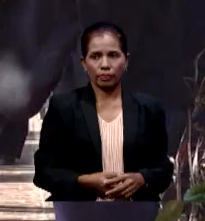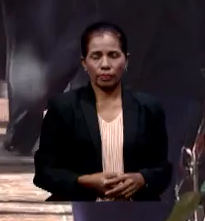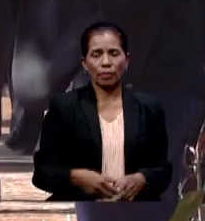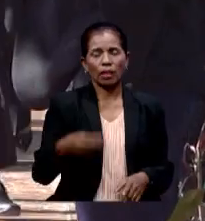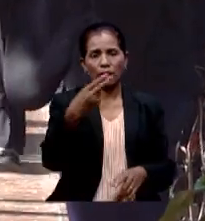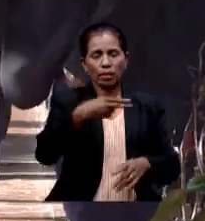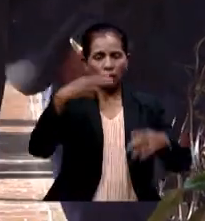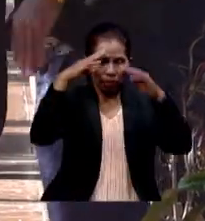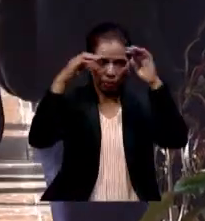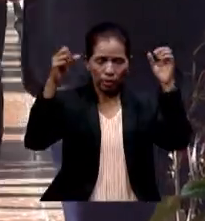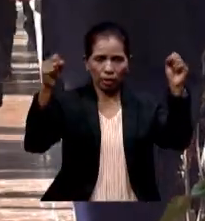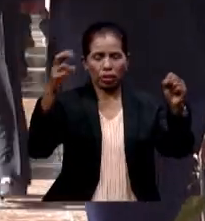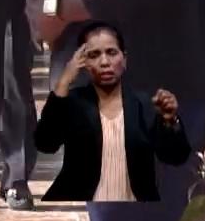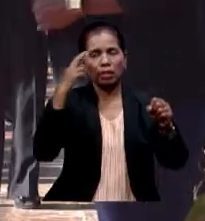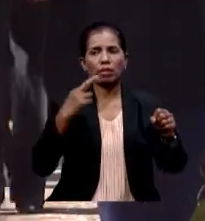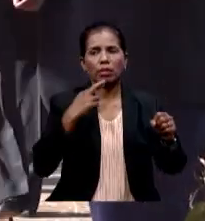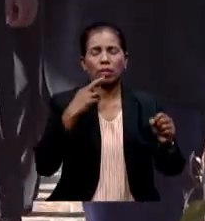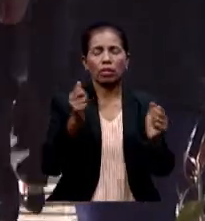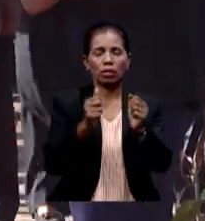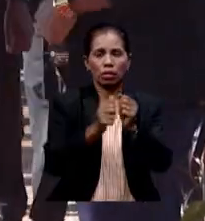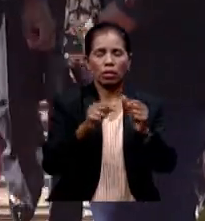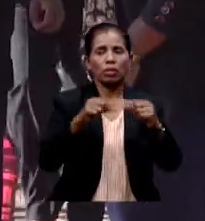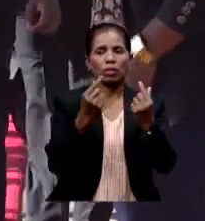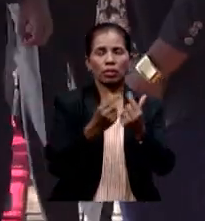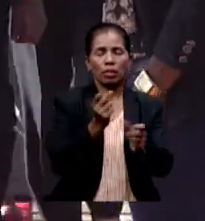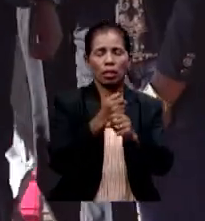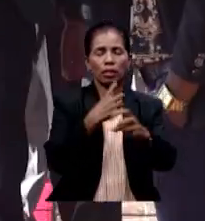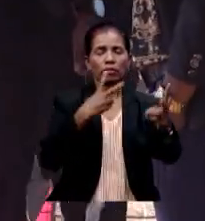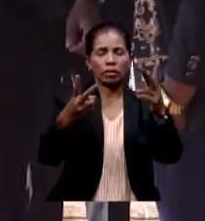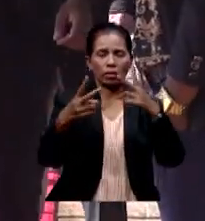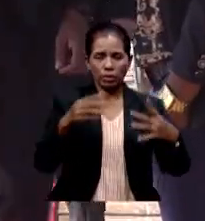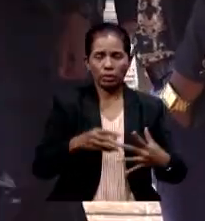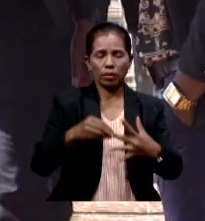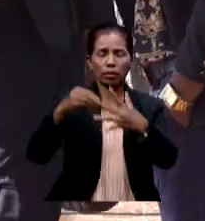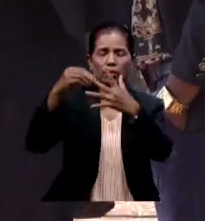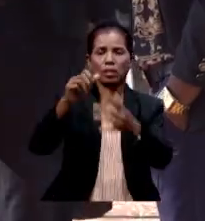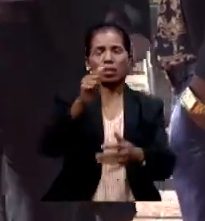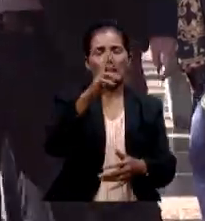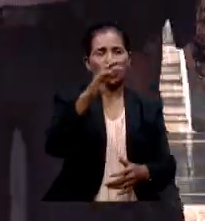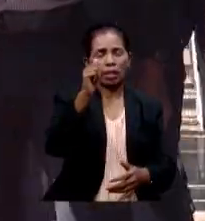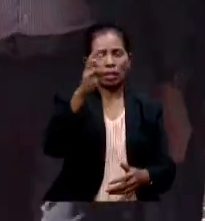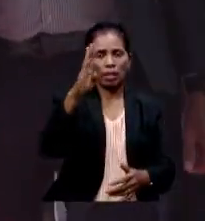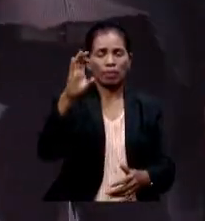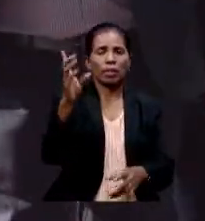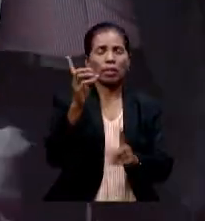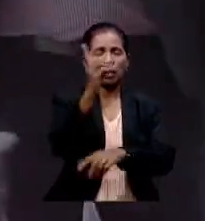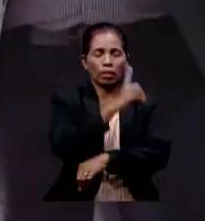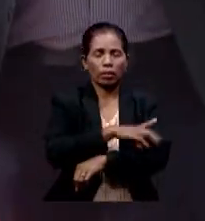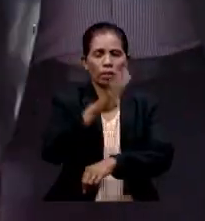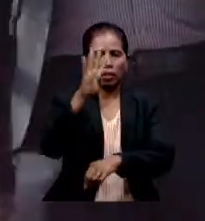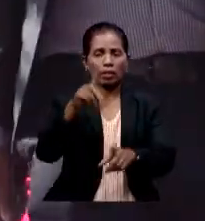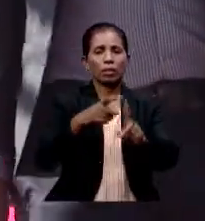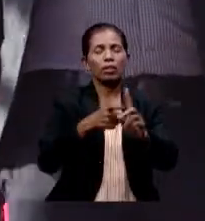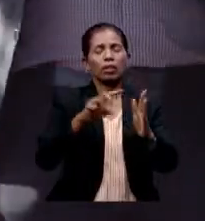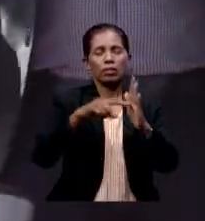Kintane, Presiden Republika Zeram Zorta hone delegasang halau visita ofisial bai Emirados Arabes Unidos durante lorong hat, hahu si lorong sanur